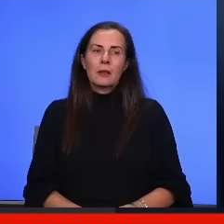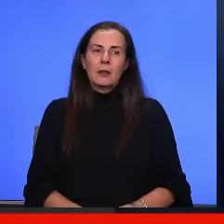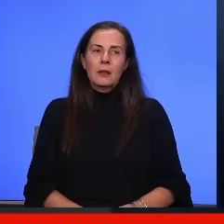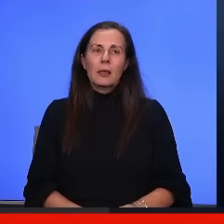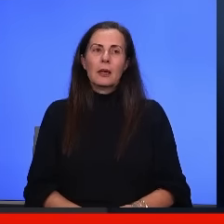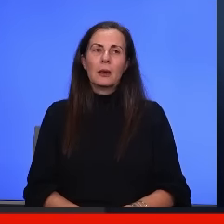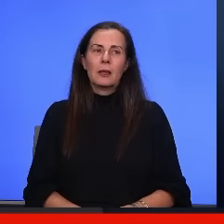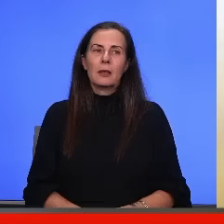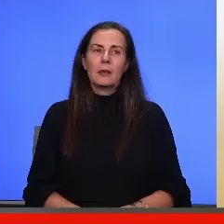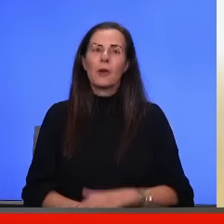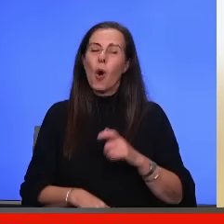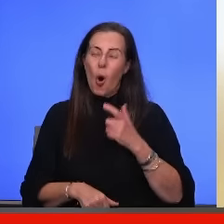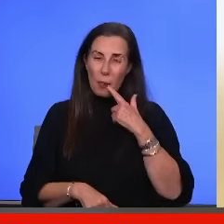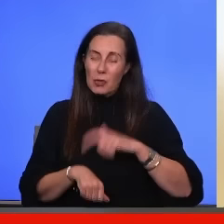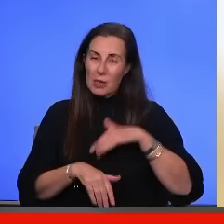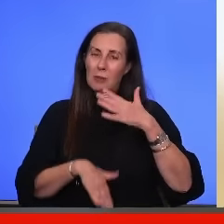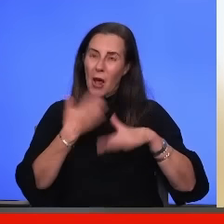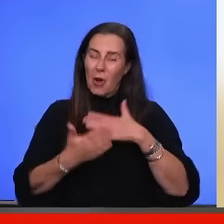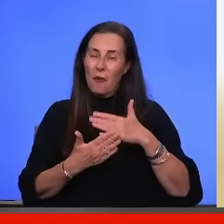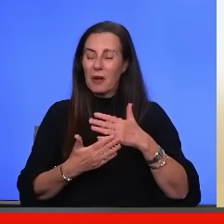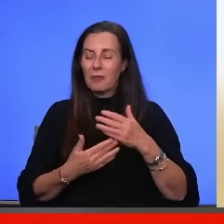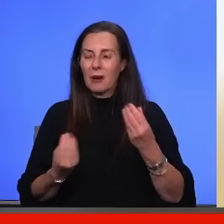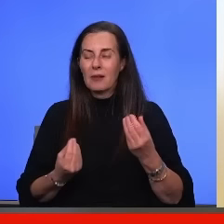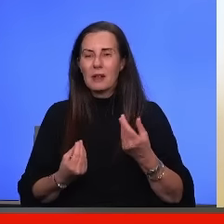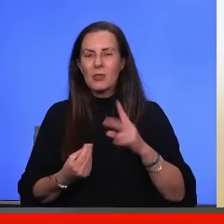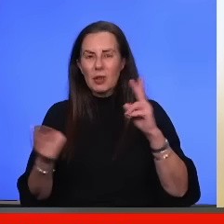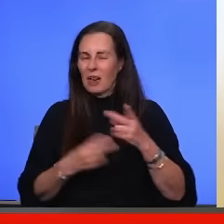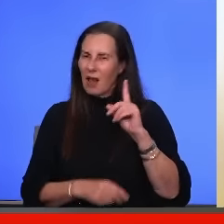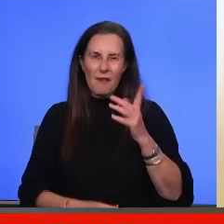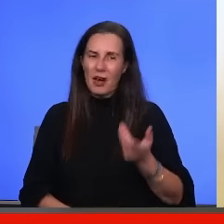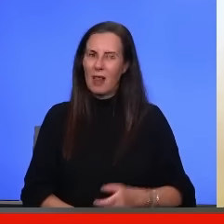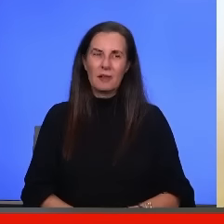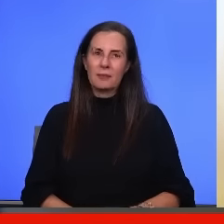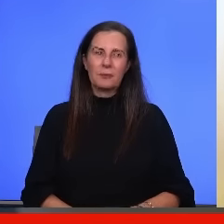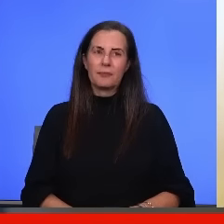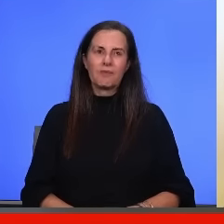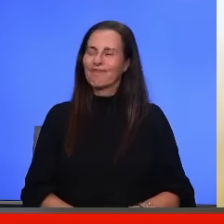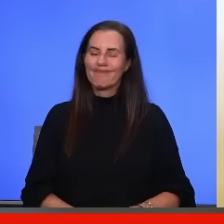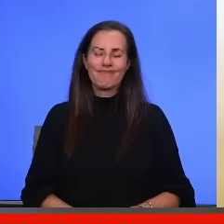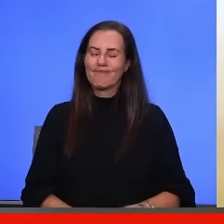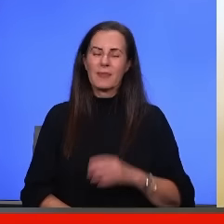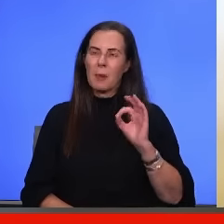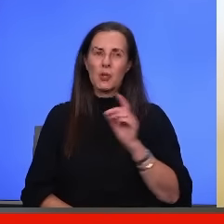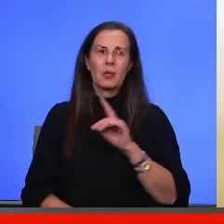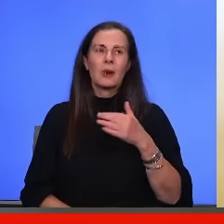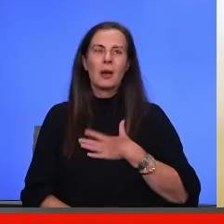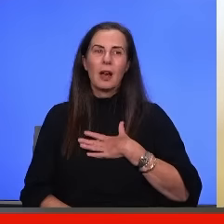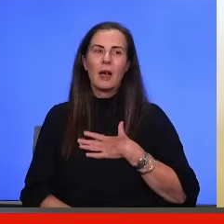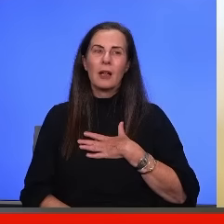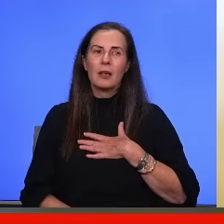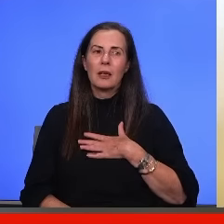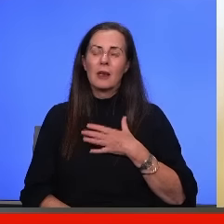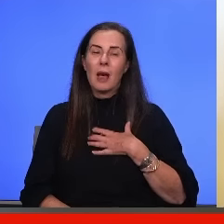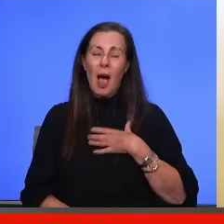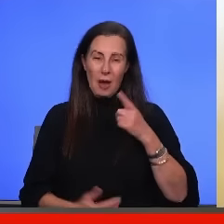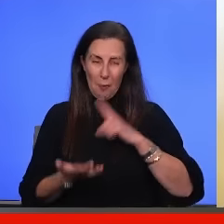אומרים שככל שהזמן עובר, זה נהיה יותר קל, אבל זה ממש לא, כאילו, אני לקחתי על עצמי